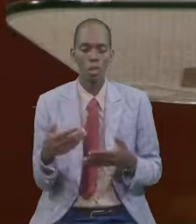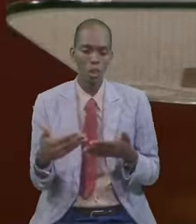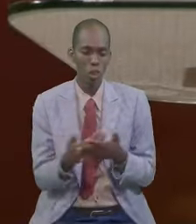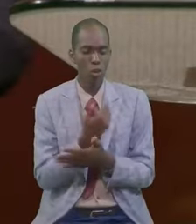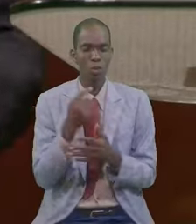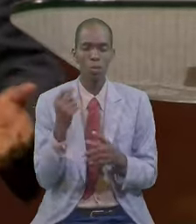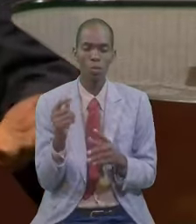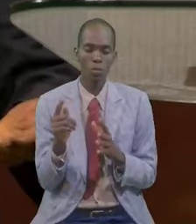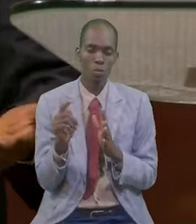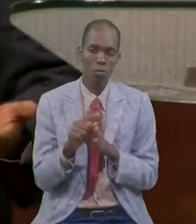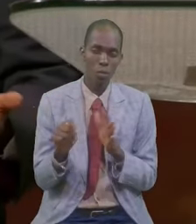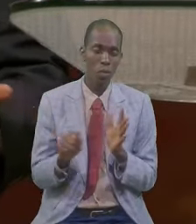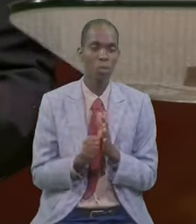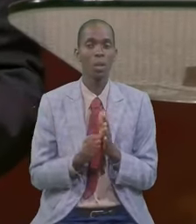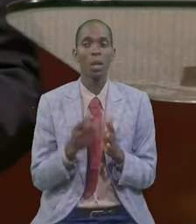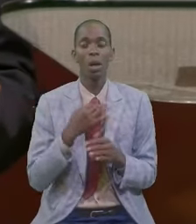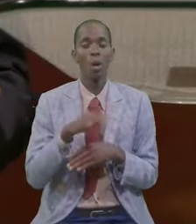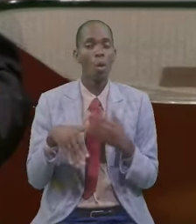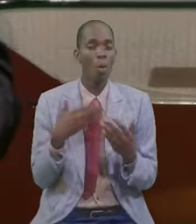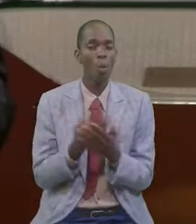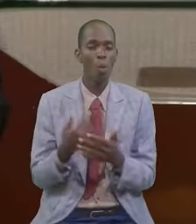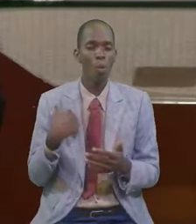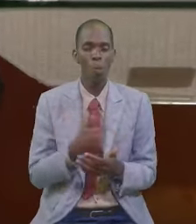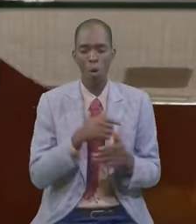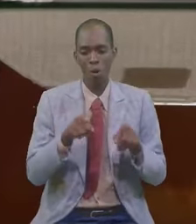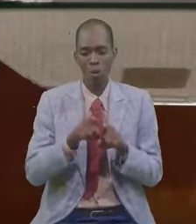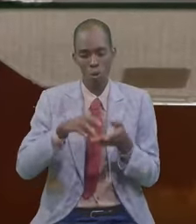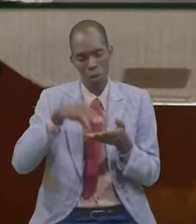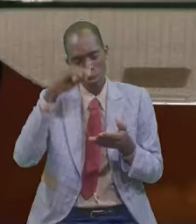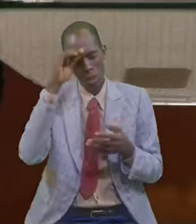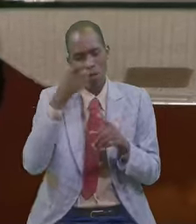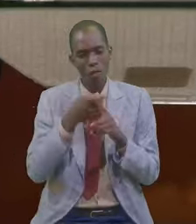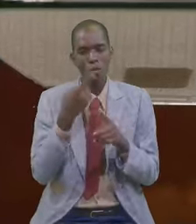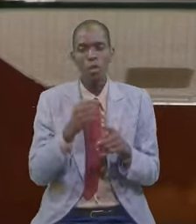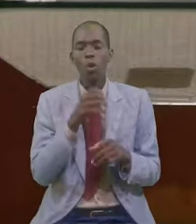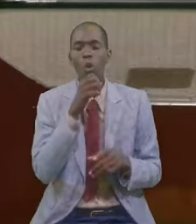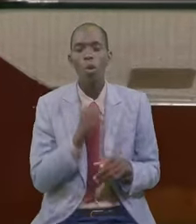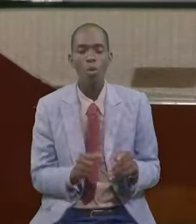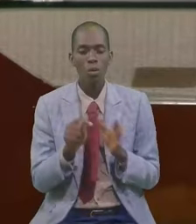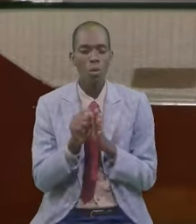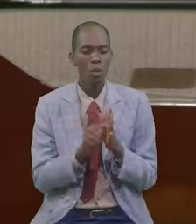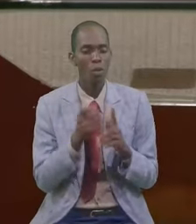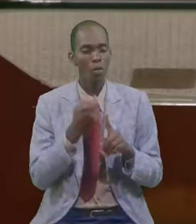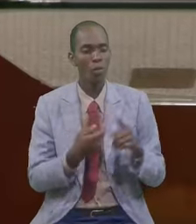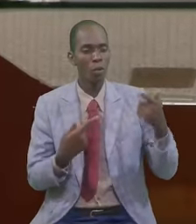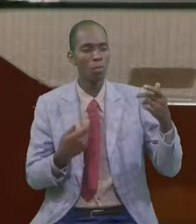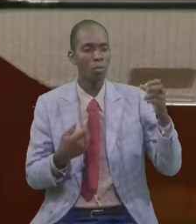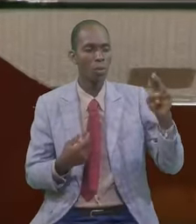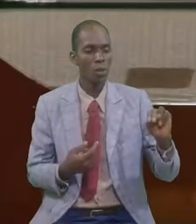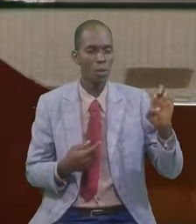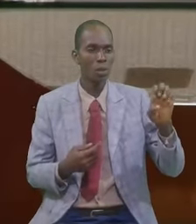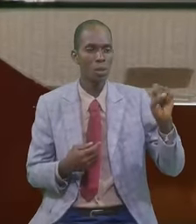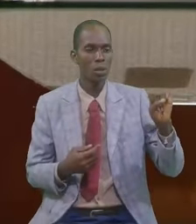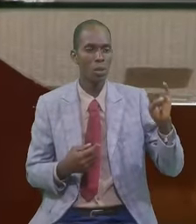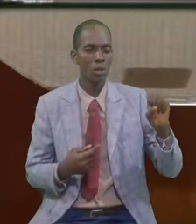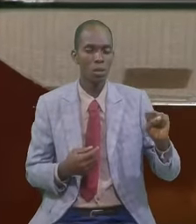Nouveau Testament, toute écriture, tout ce qu'on a entendu dans l'Ancien Testament, de la Genèse à l'Apocalypse, il